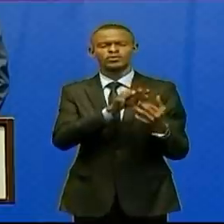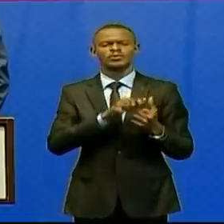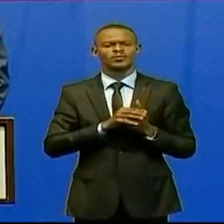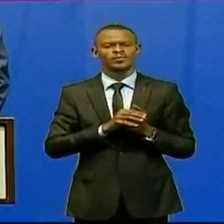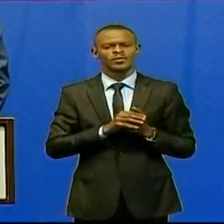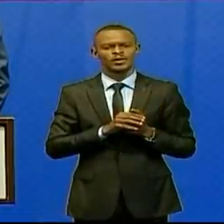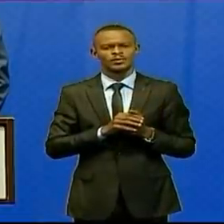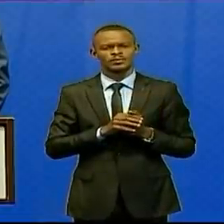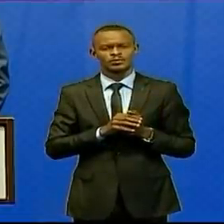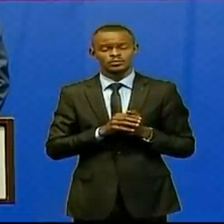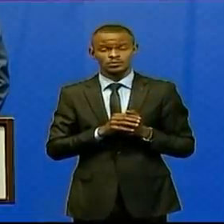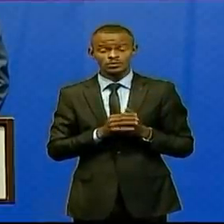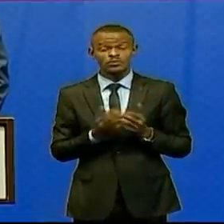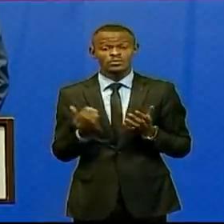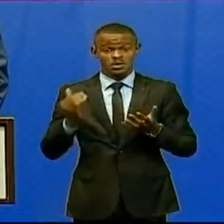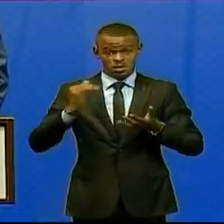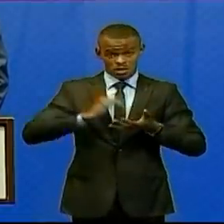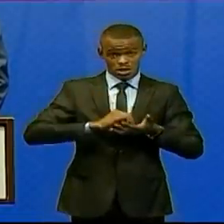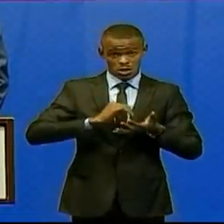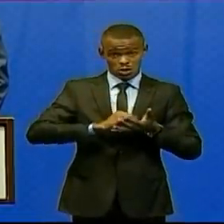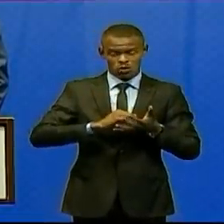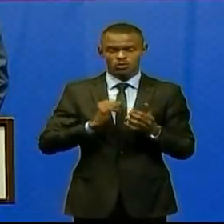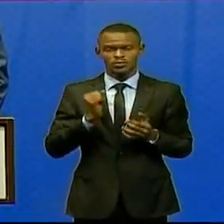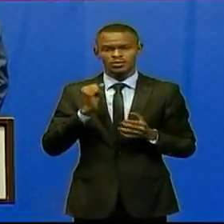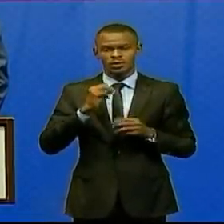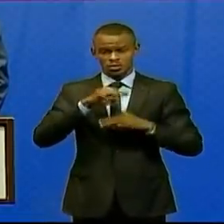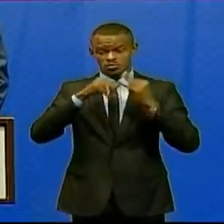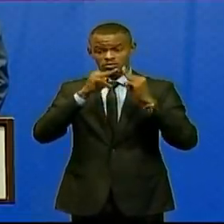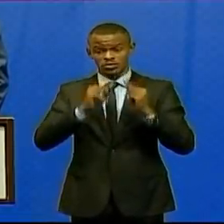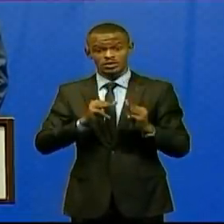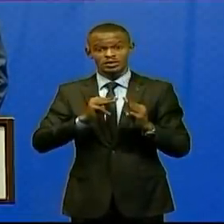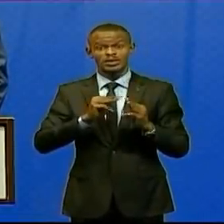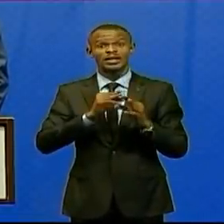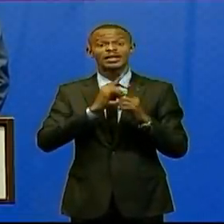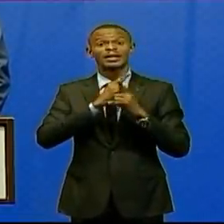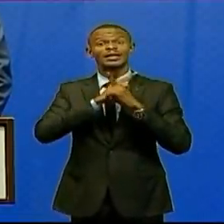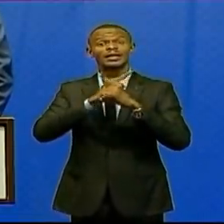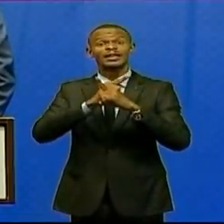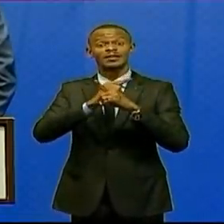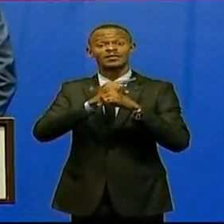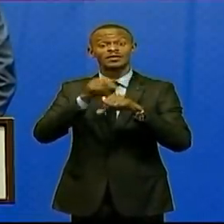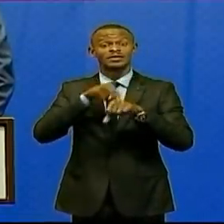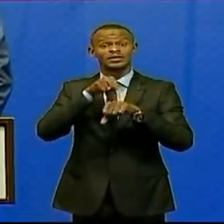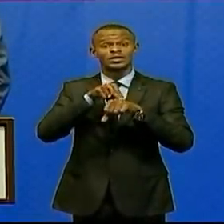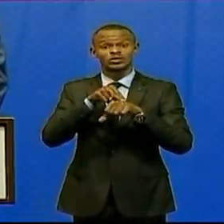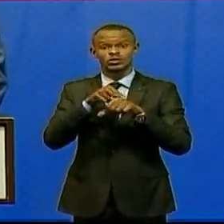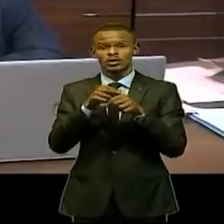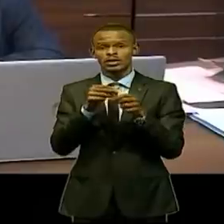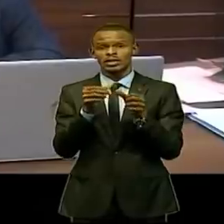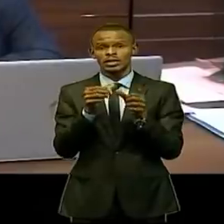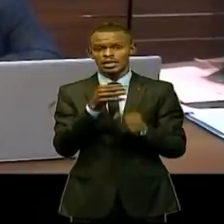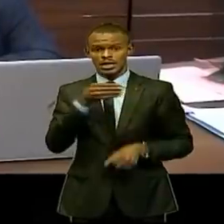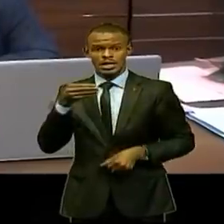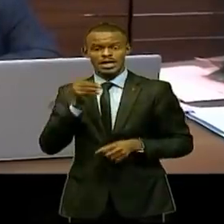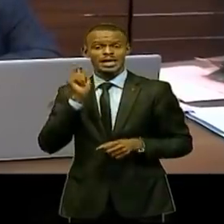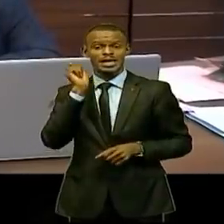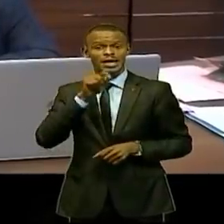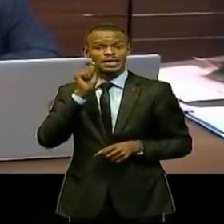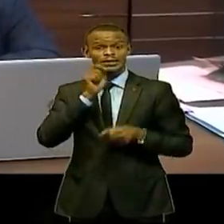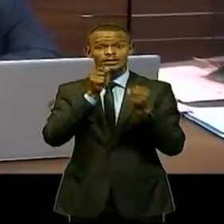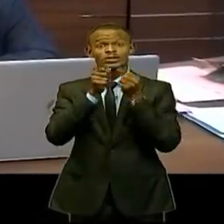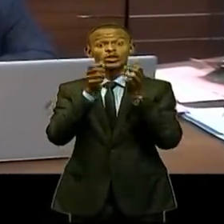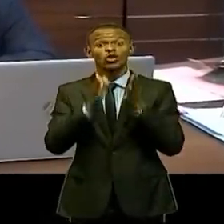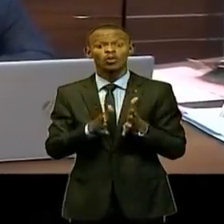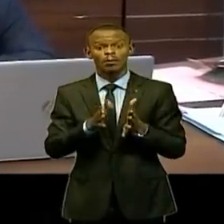terroristes. Par ailleurs, le ministère de la Défense nationale et des anciens combattants a souligné que